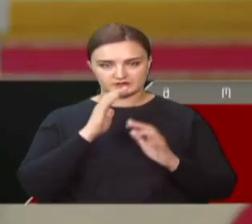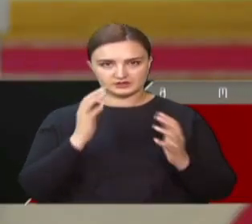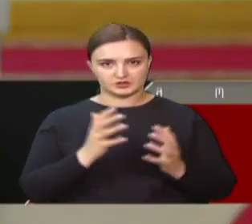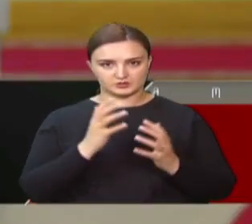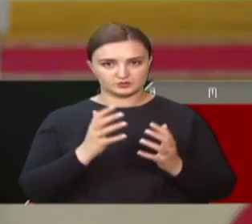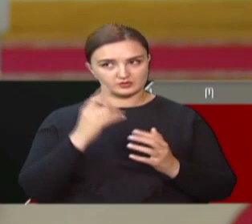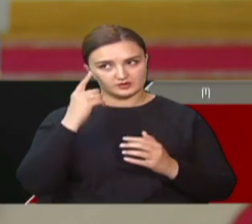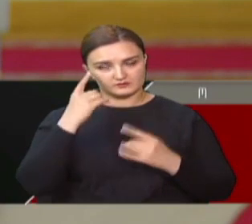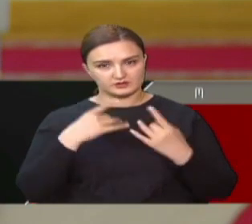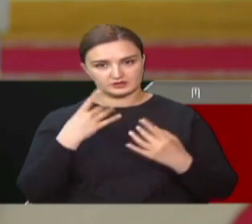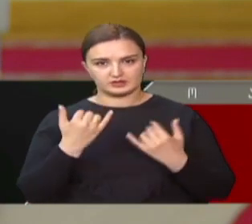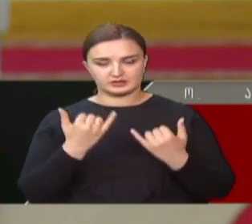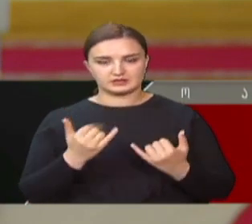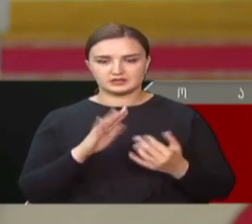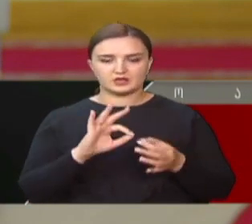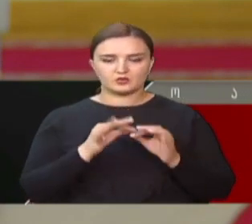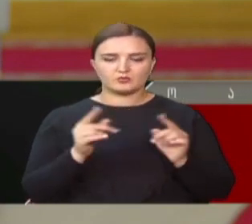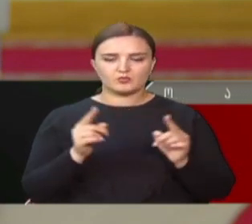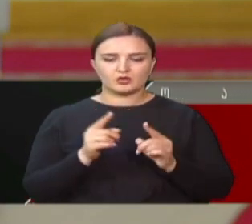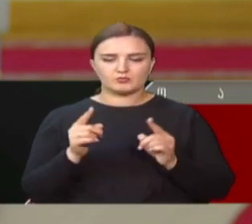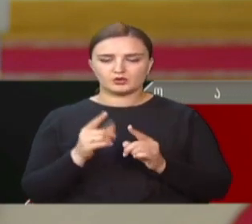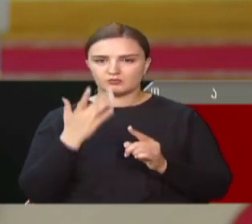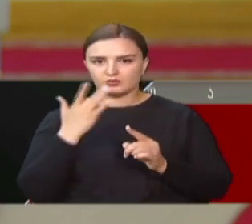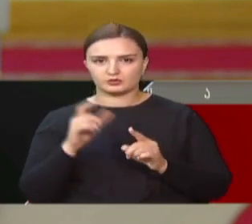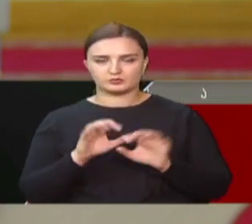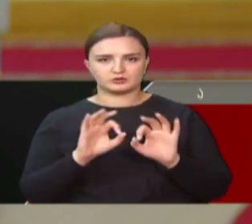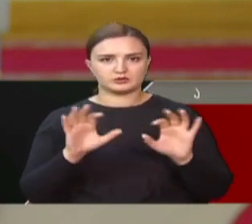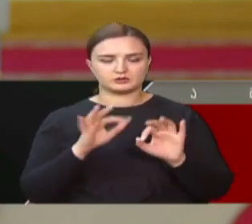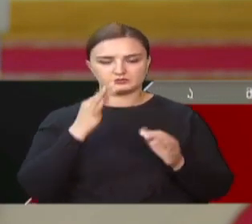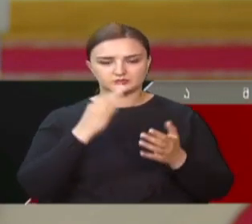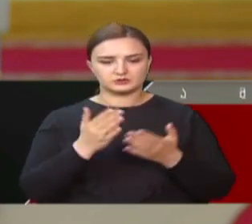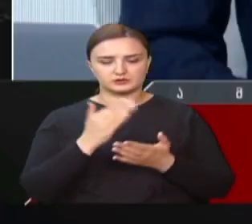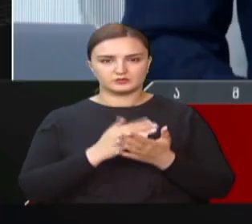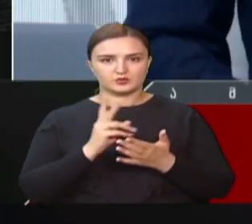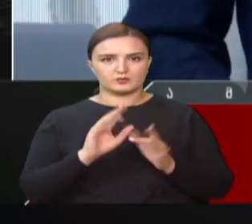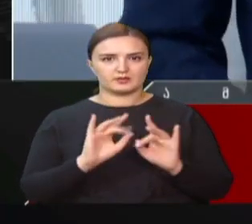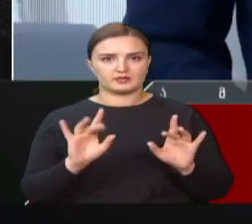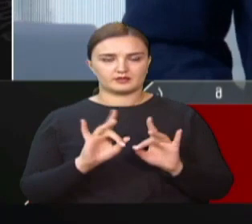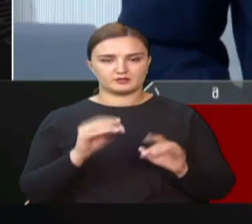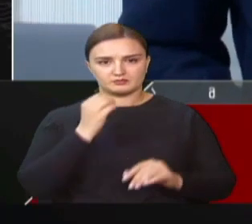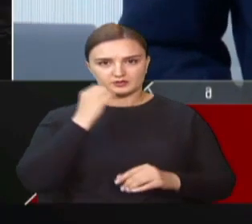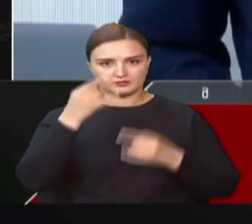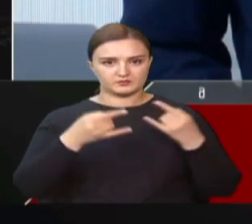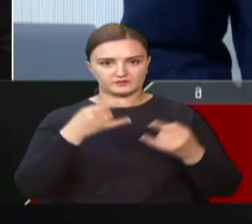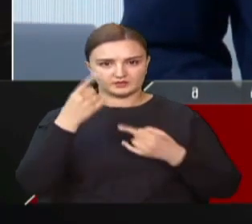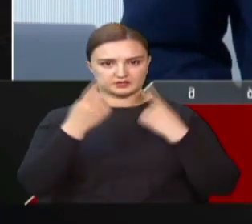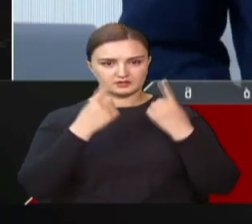ჩვენი დღეს და არა კონკრეტულად რაღაც მოკლე პოლიტიკური განცხადებები და მე ამაზე კომენტირებები. მადლობა გადაცემაში